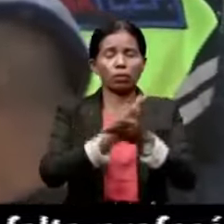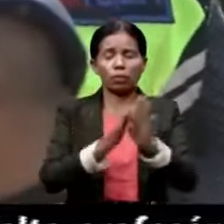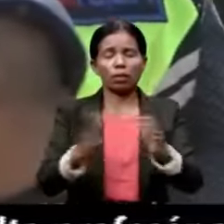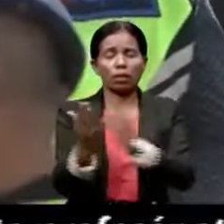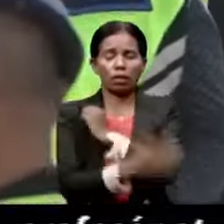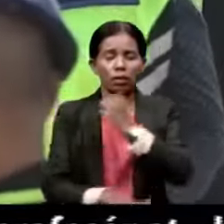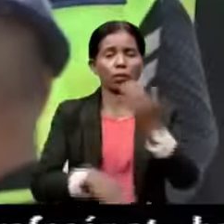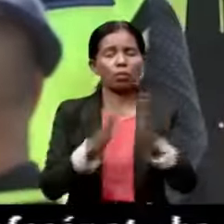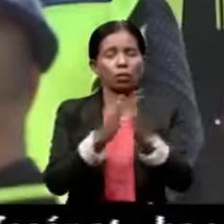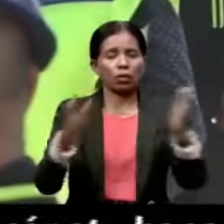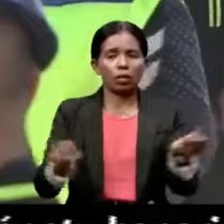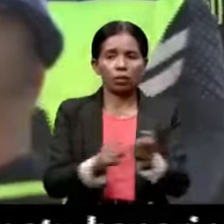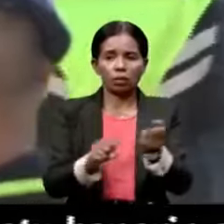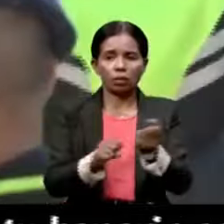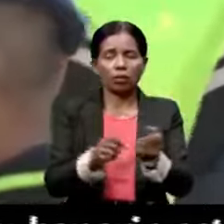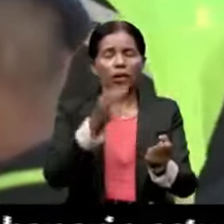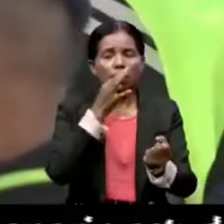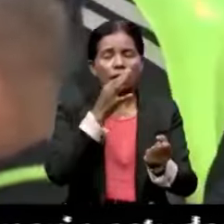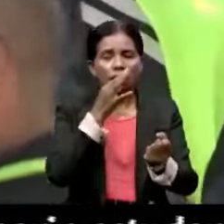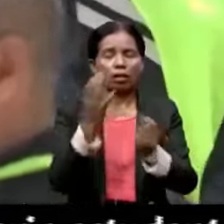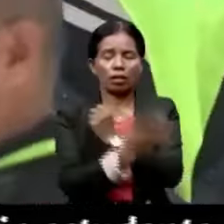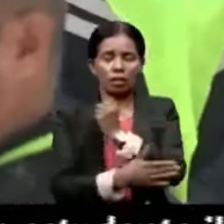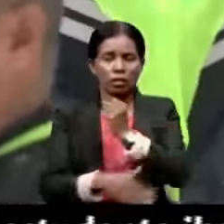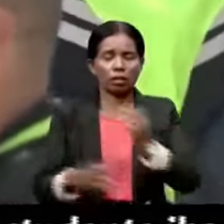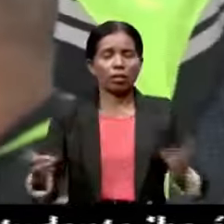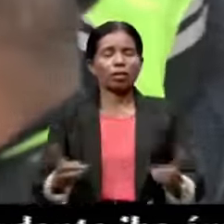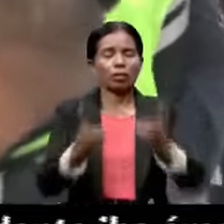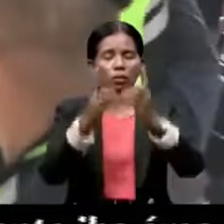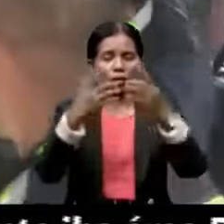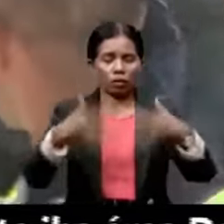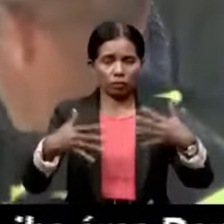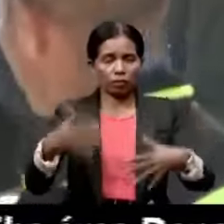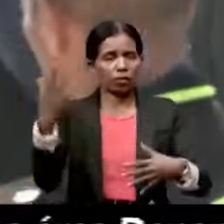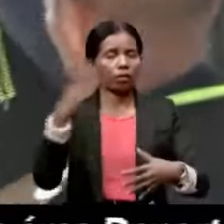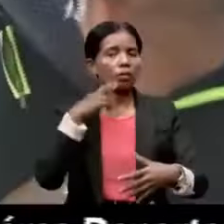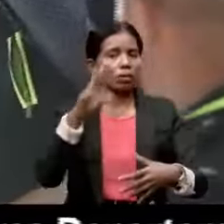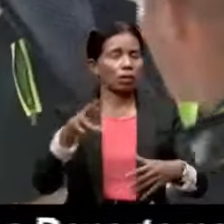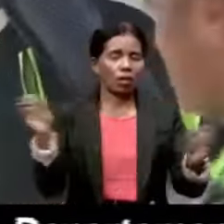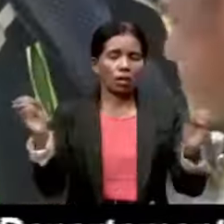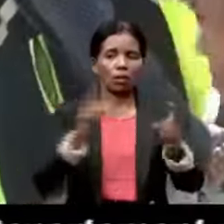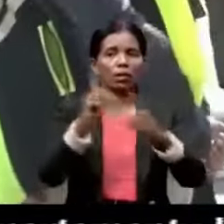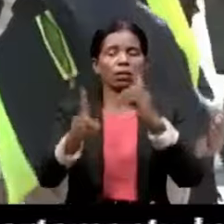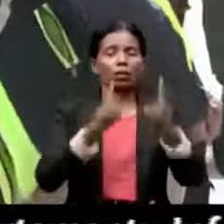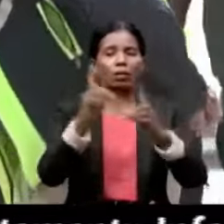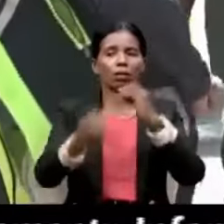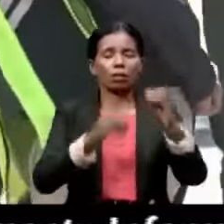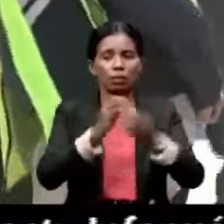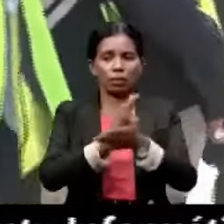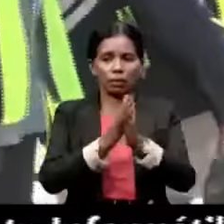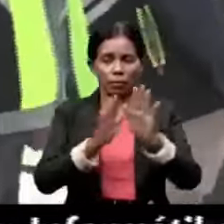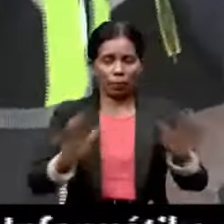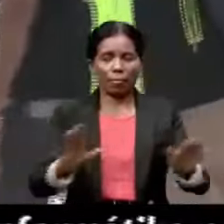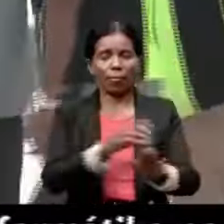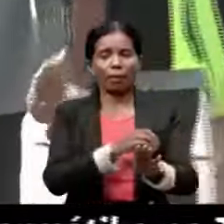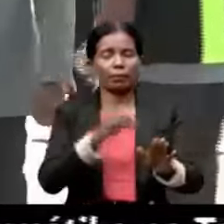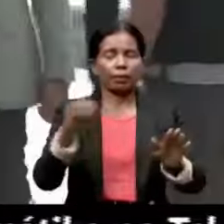colia liu conabato apoio a iham ba nação sira nebe enfrenta relafuno, liu liu Ucrânia, mai bela colia conaba paz. Tambane durante intervenção